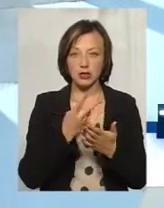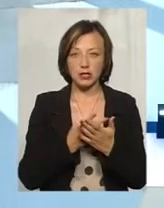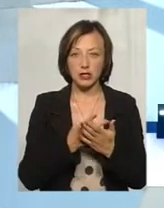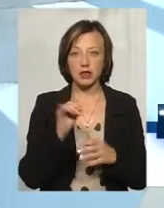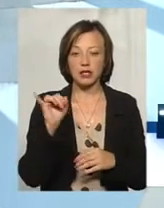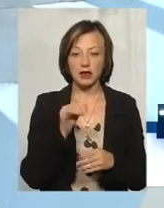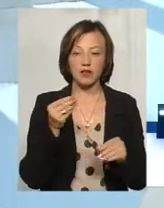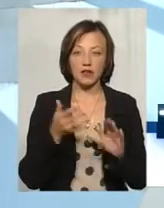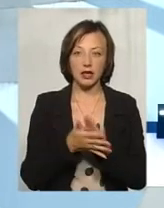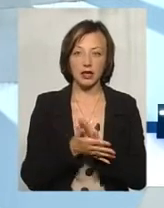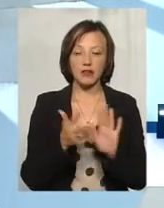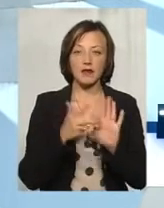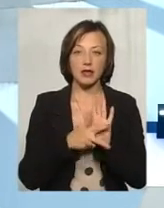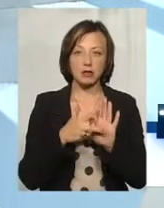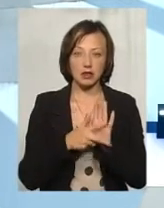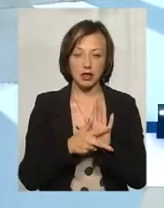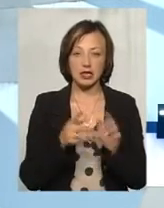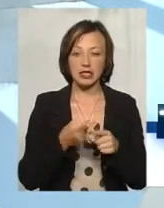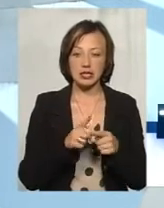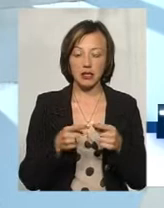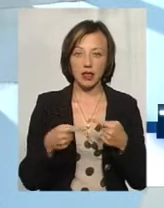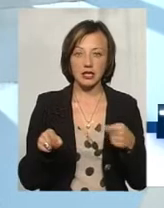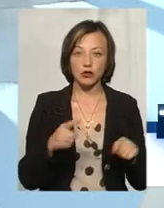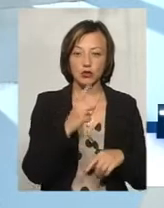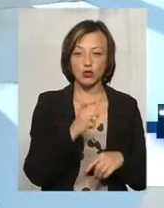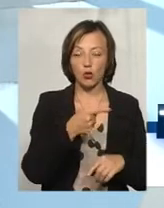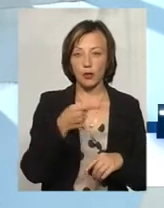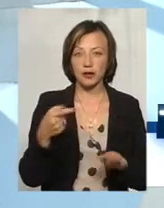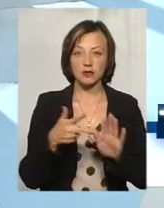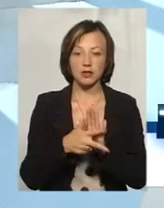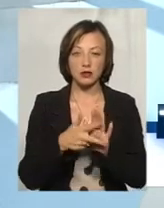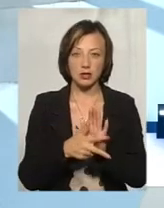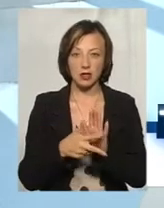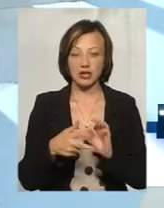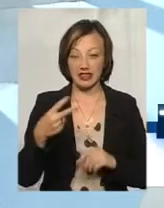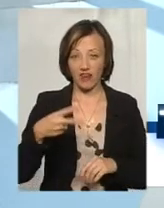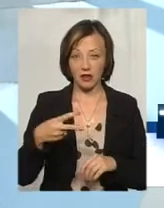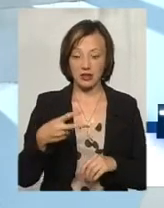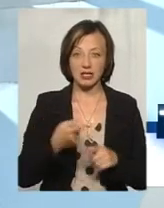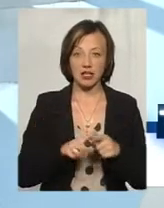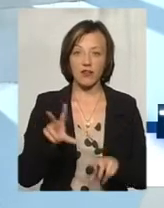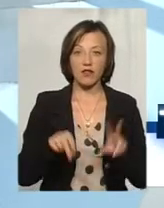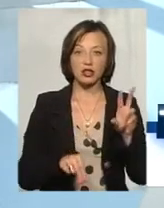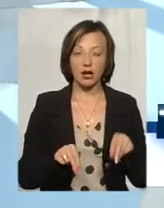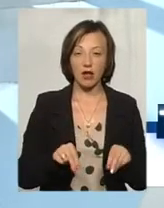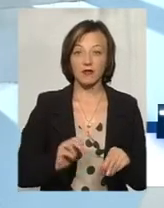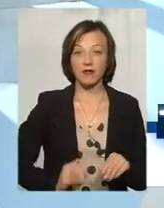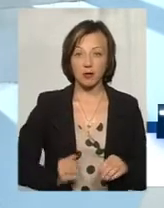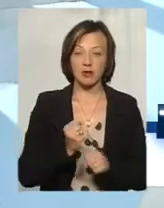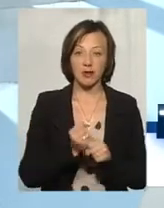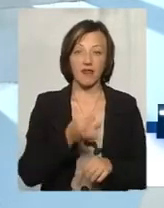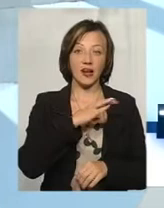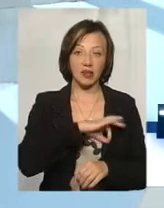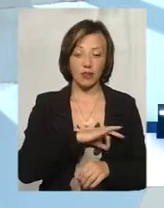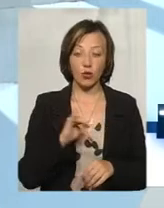і витратило 80, то ця різниця 100 мінус 80 – 20. Це вважається, що компанія спрацювала